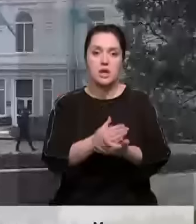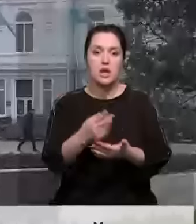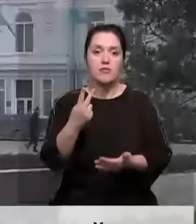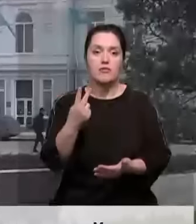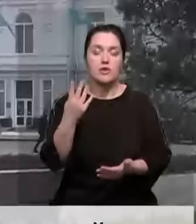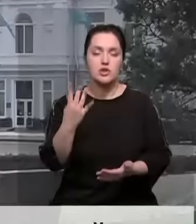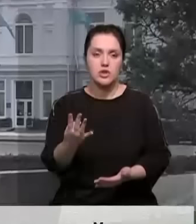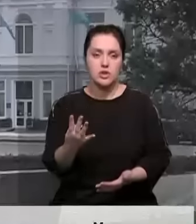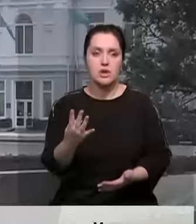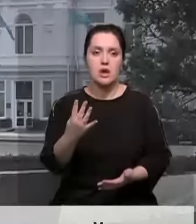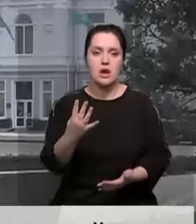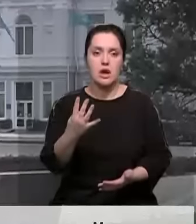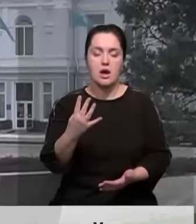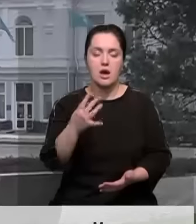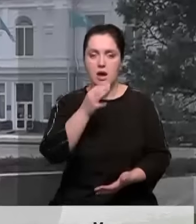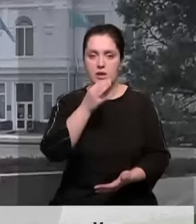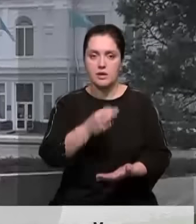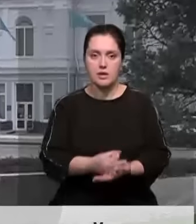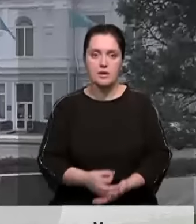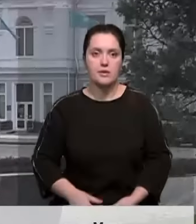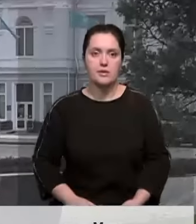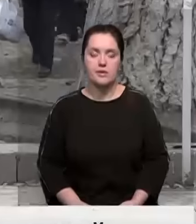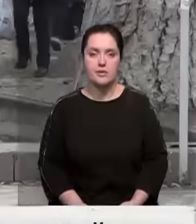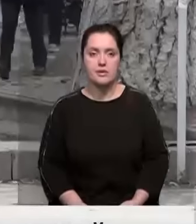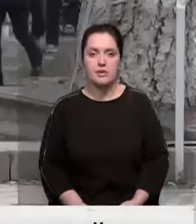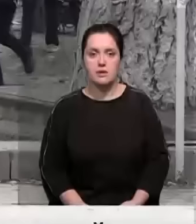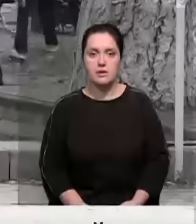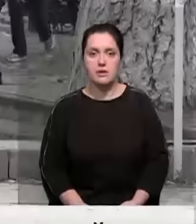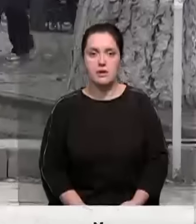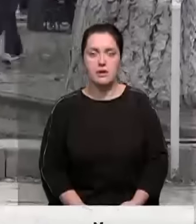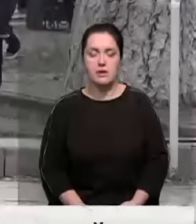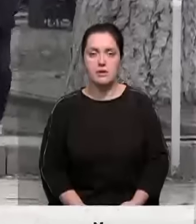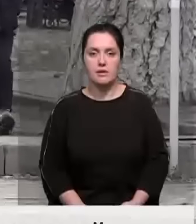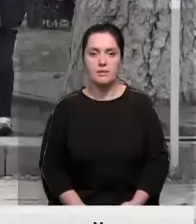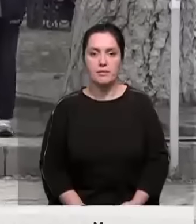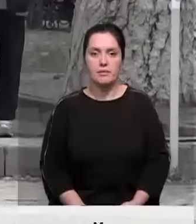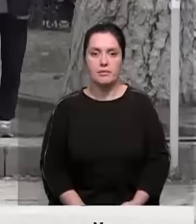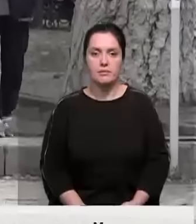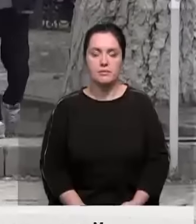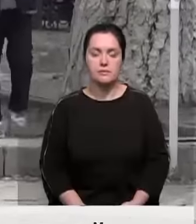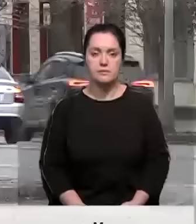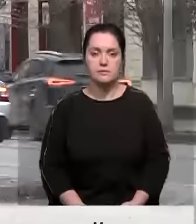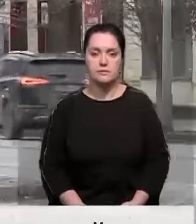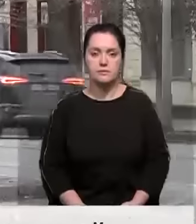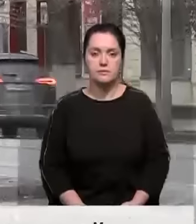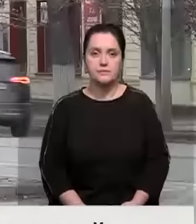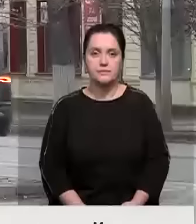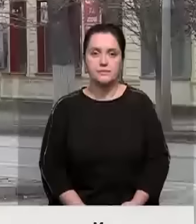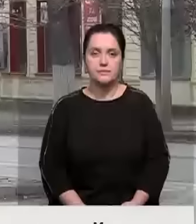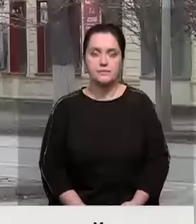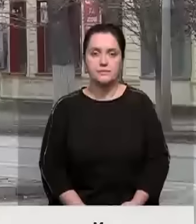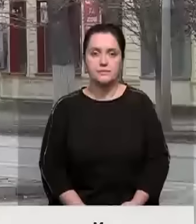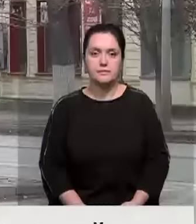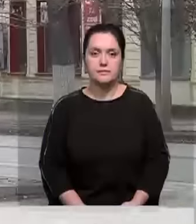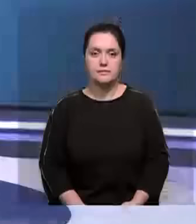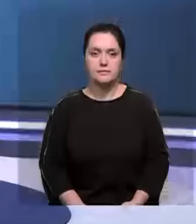24 должностных работника. Лиана Жамлиханова, Ербол Миндагалиев, Эльдар Аюпов, Западно-Казахстанская область,